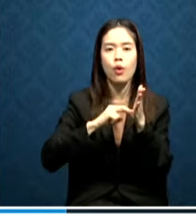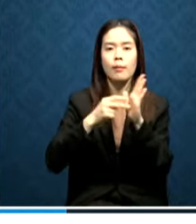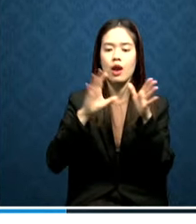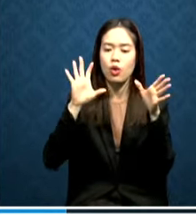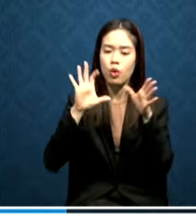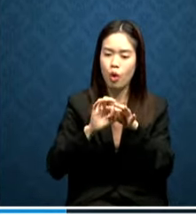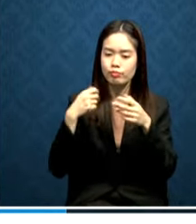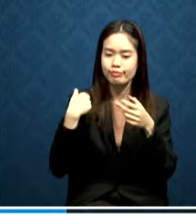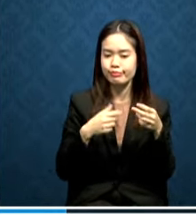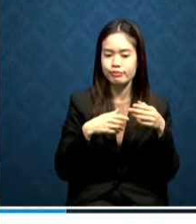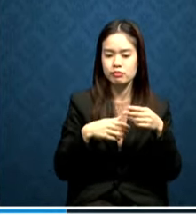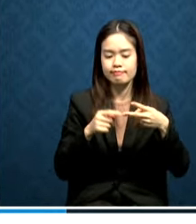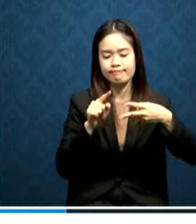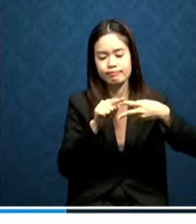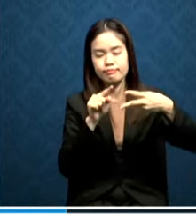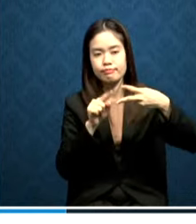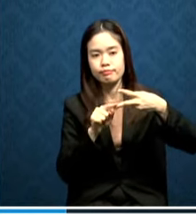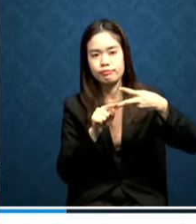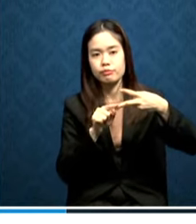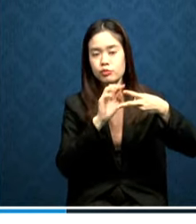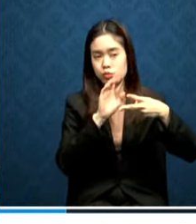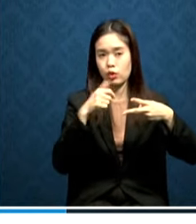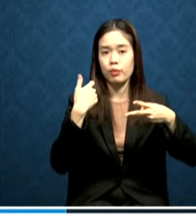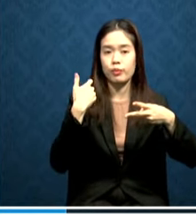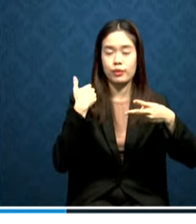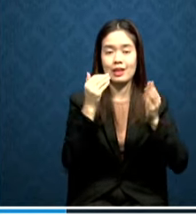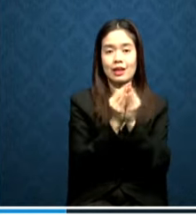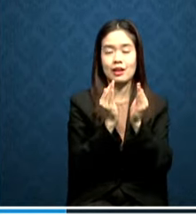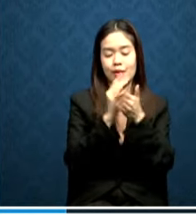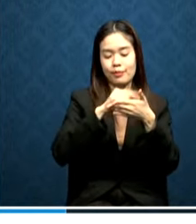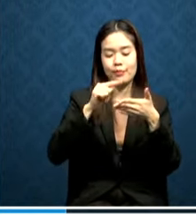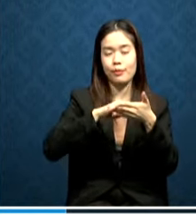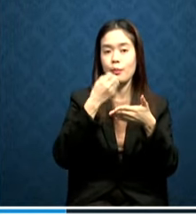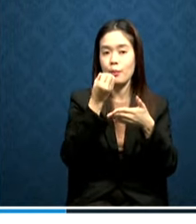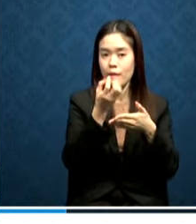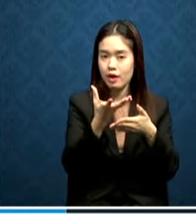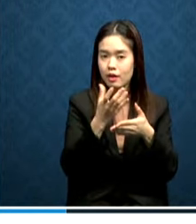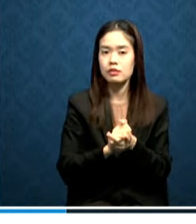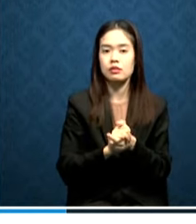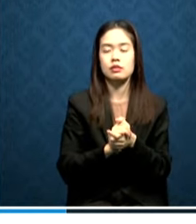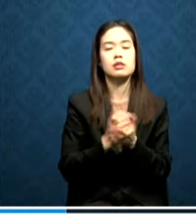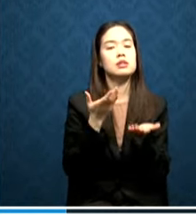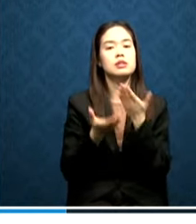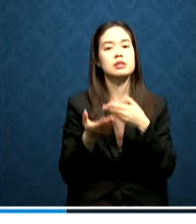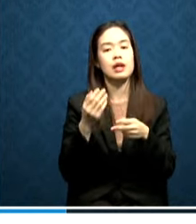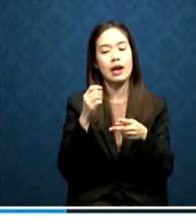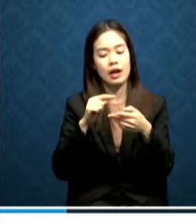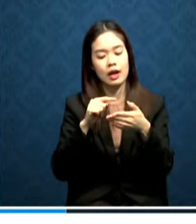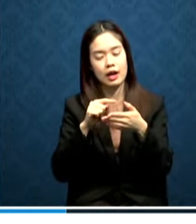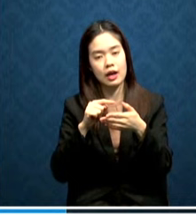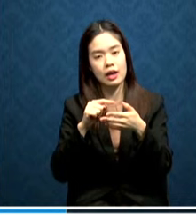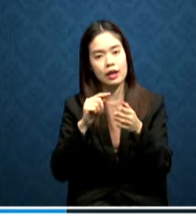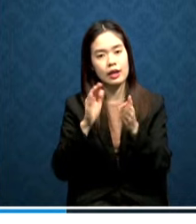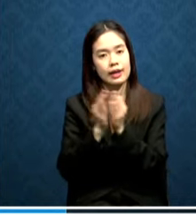ก็คือต้องการันตีว่าจะต้องมีผู้มาลงเสียงข้างมากนะครับของผู้มีสิทธิ์ออกเสียงประชามติและเสียงข้างม